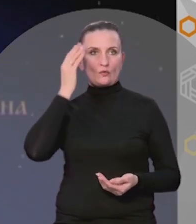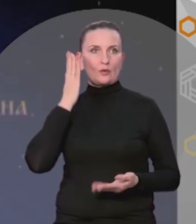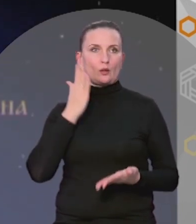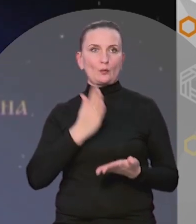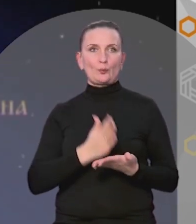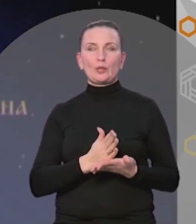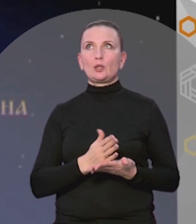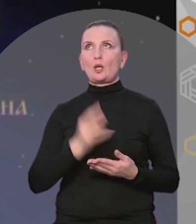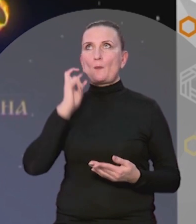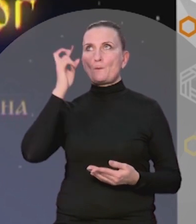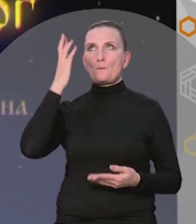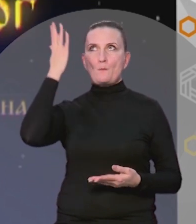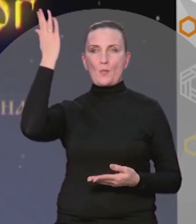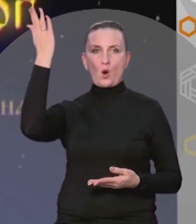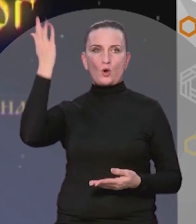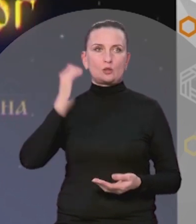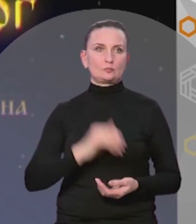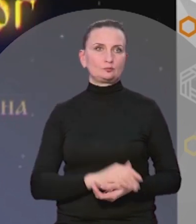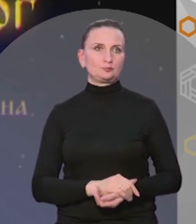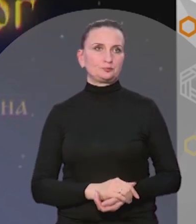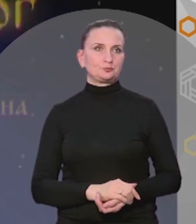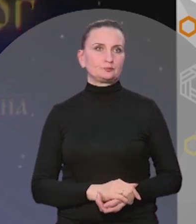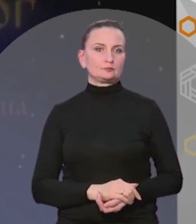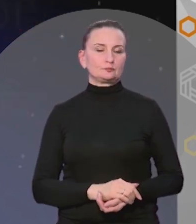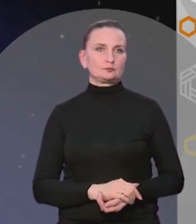было Бог.